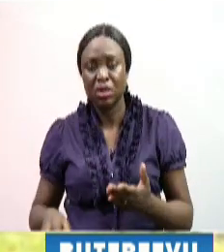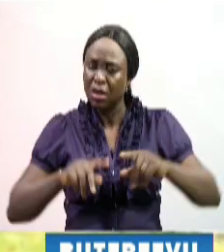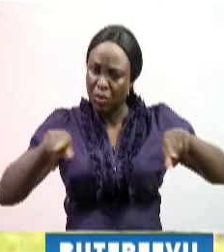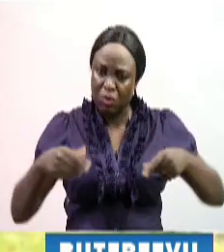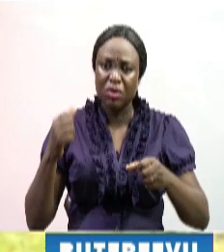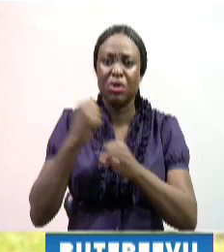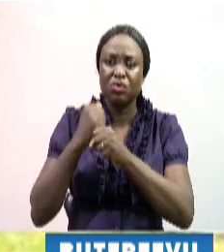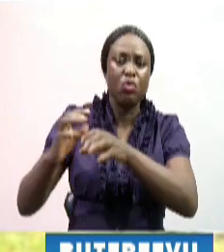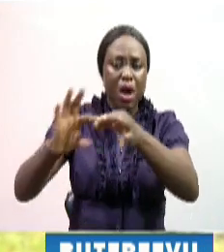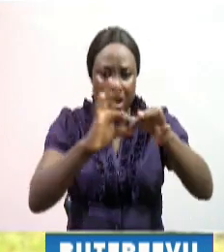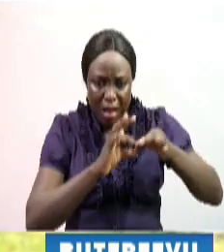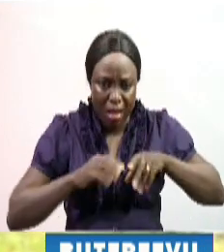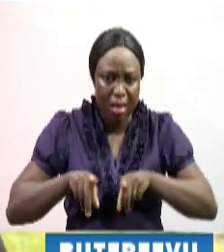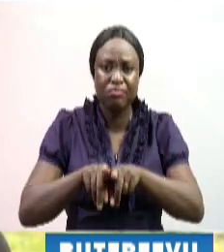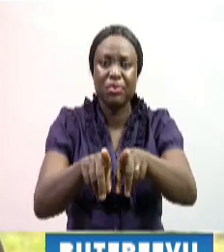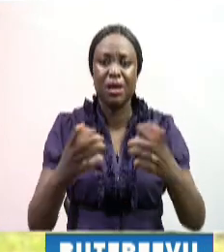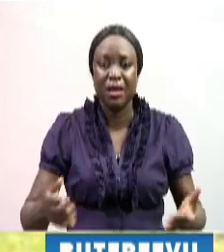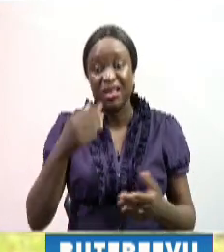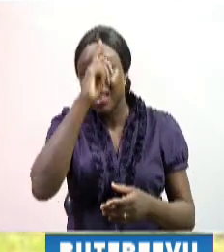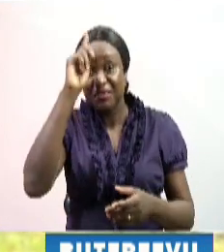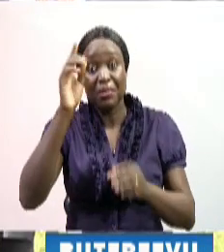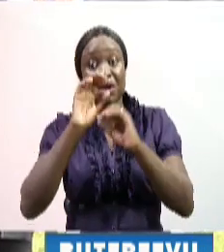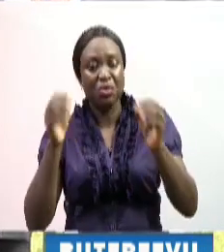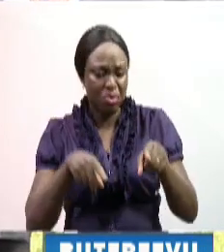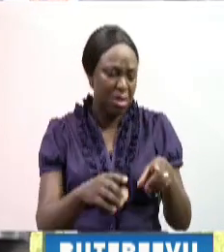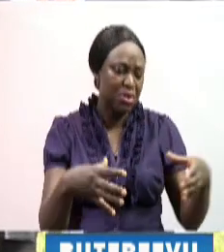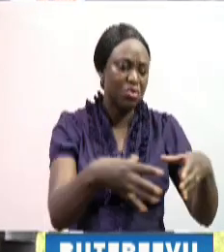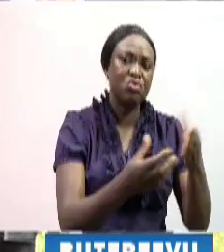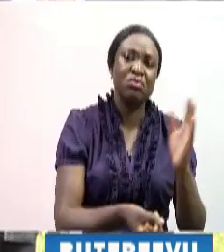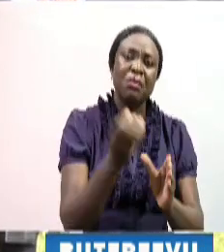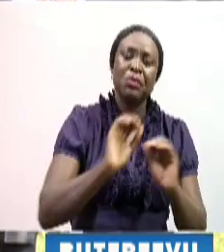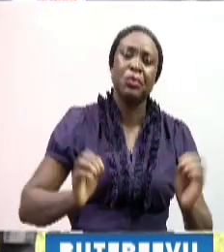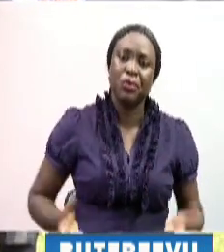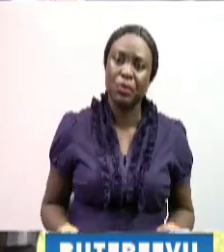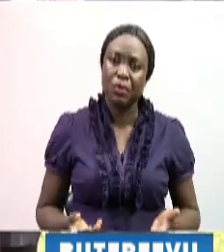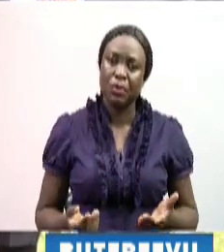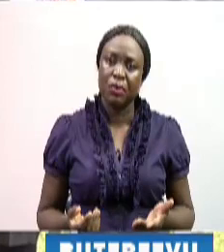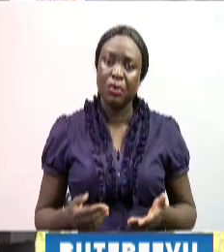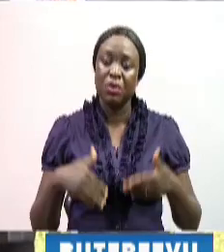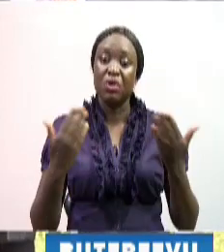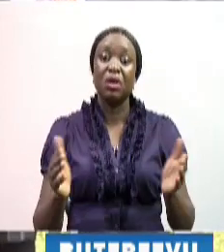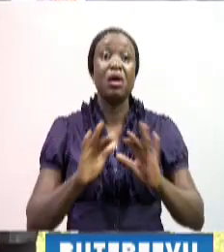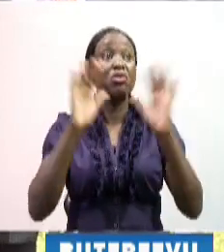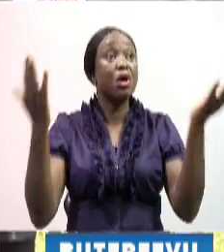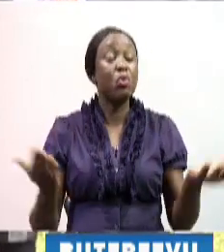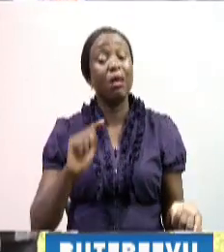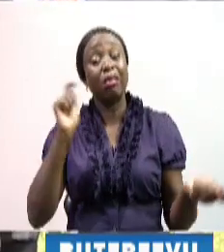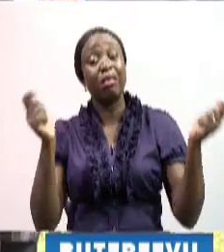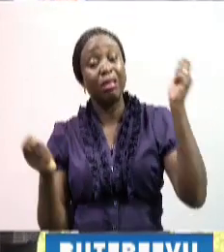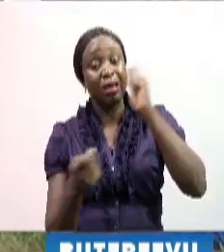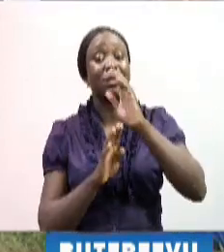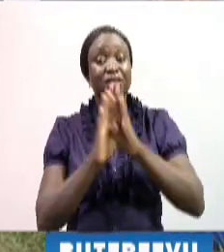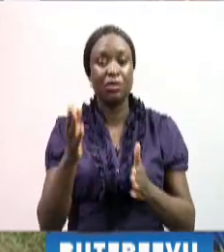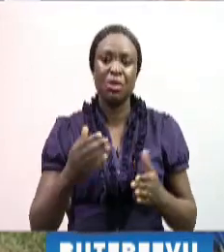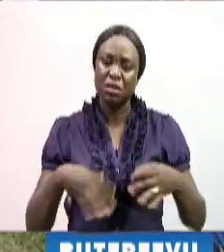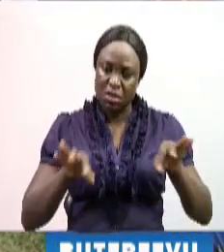tutambulira wamu kubanga singati yali Kabaka tezandi baddeo. Okusinzira ku mukuma ddamula ensekula kyetaaga okulaakulanya ennyo